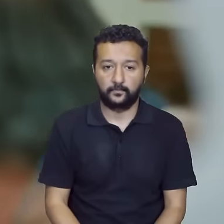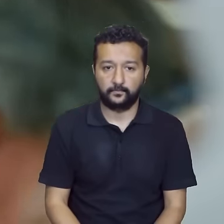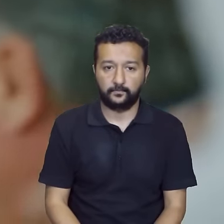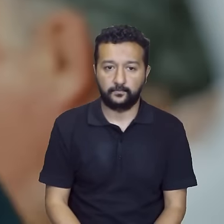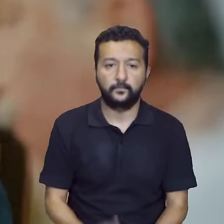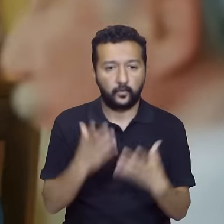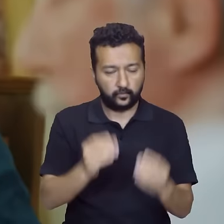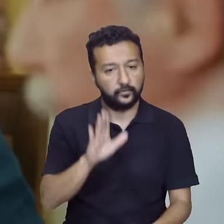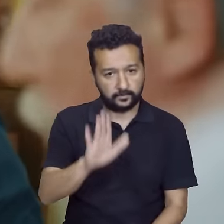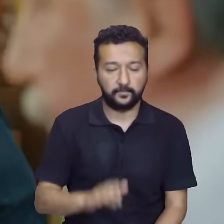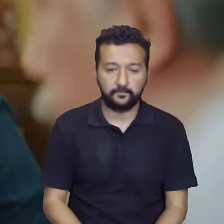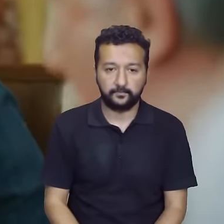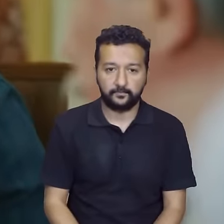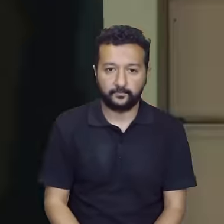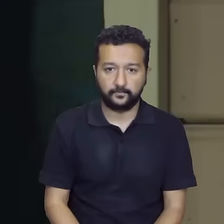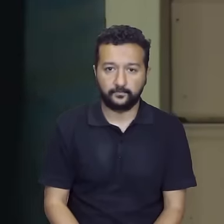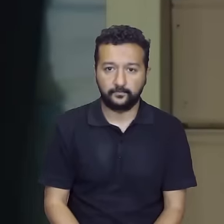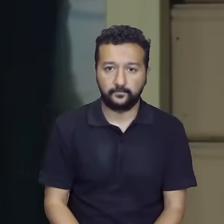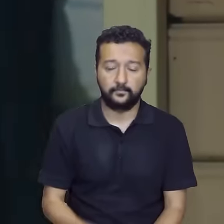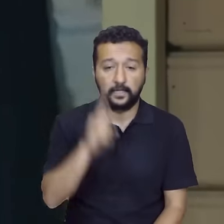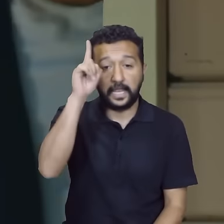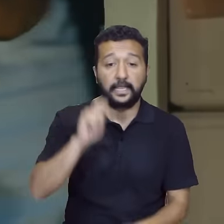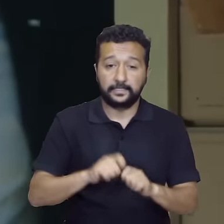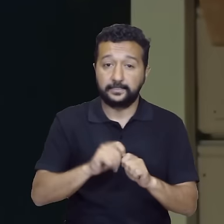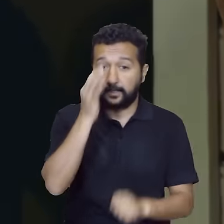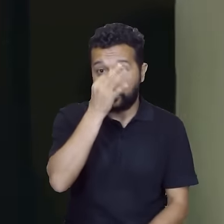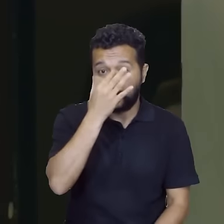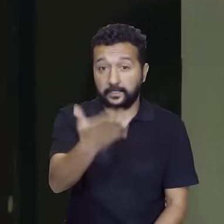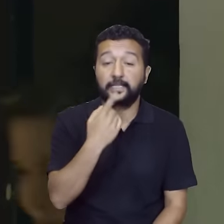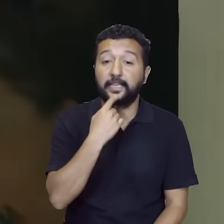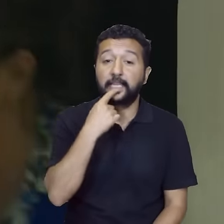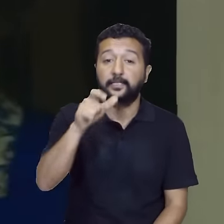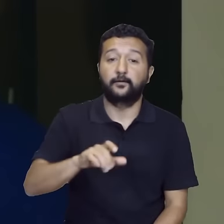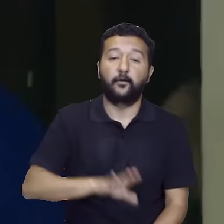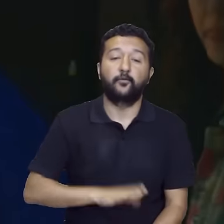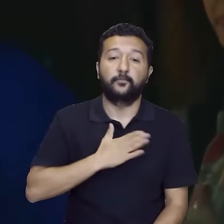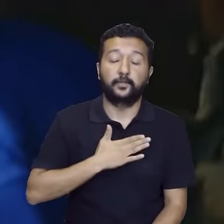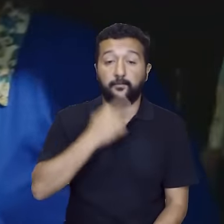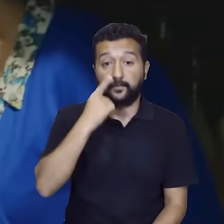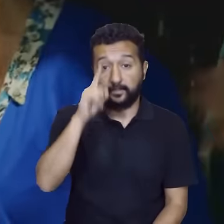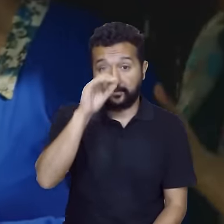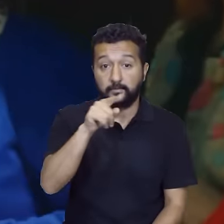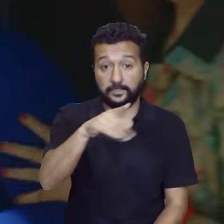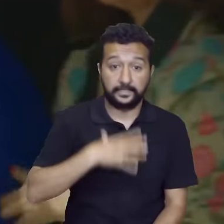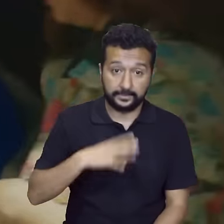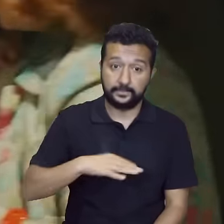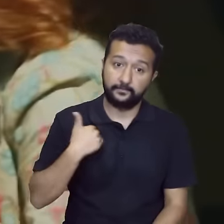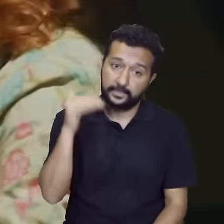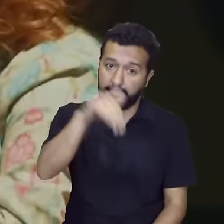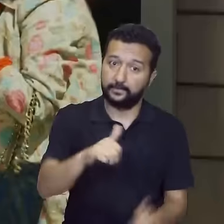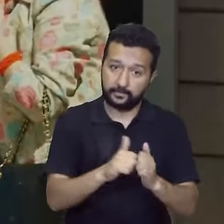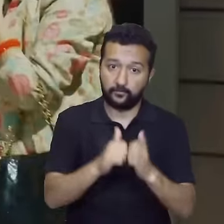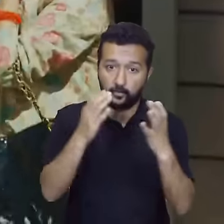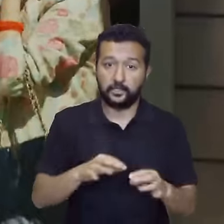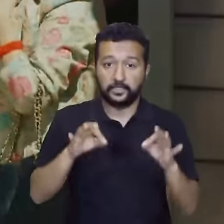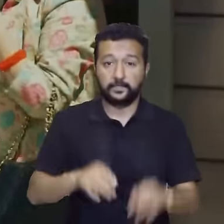peyniri ardı ardı ağzına attı. Allah işini rast getirsin. Bir tanecik oğluşum. Bana bak, oğlum istersen ben de